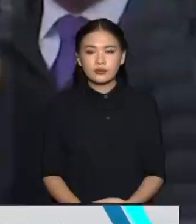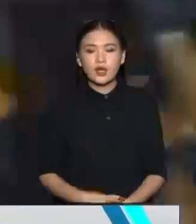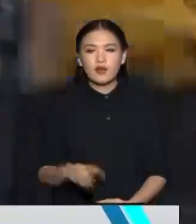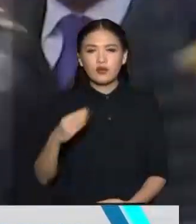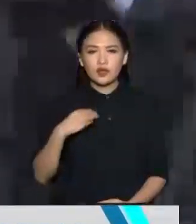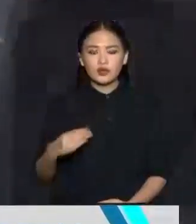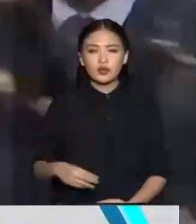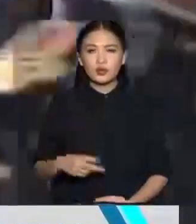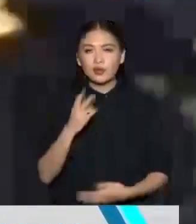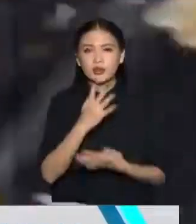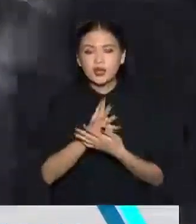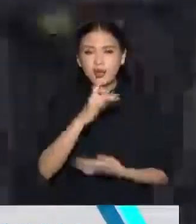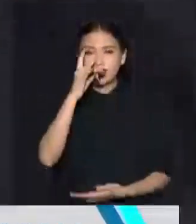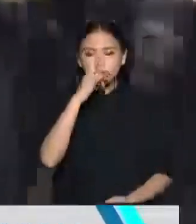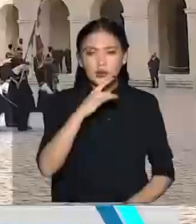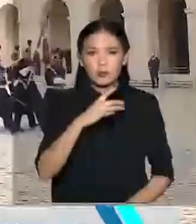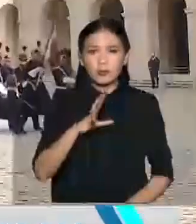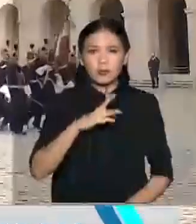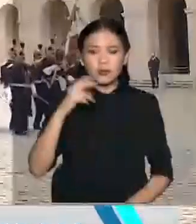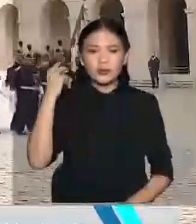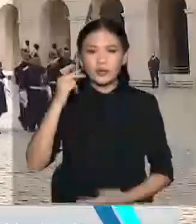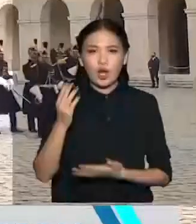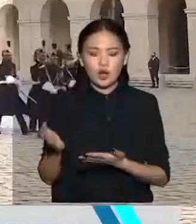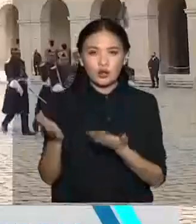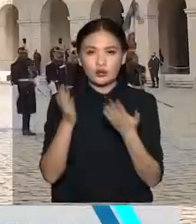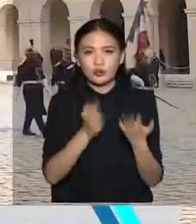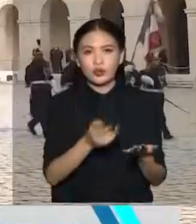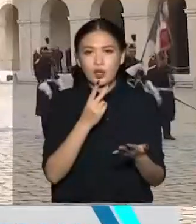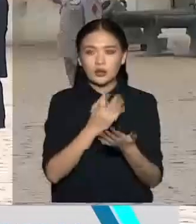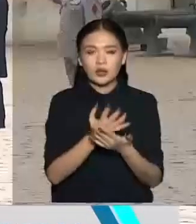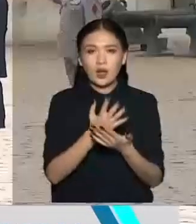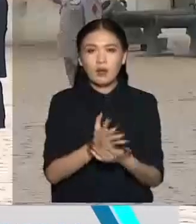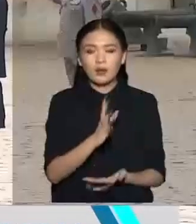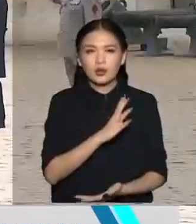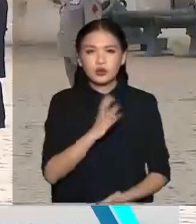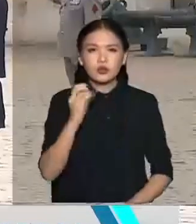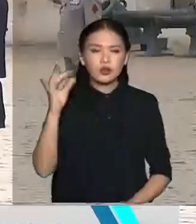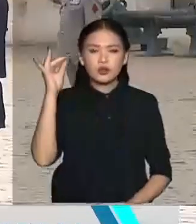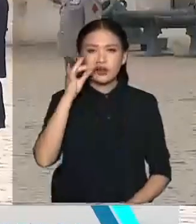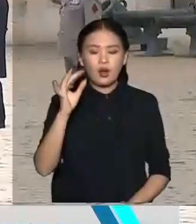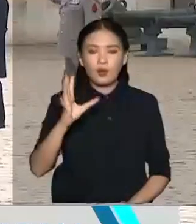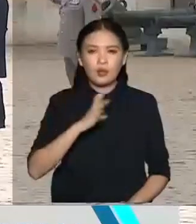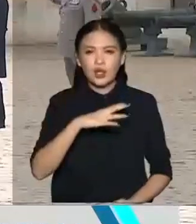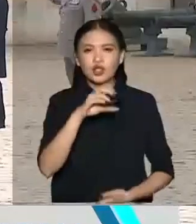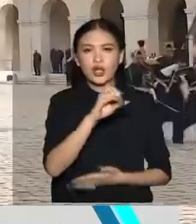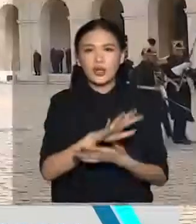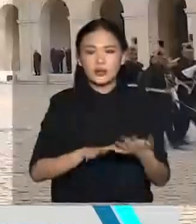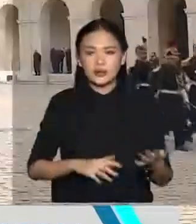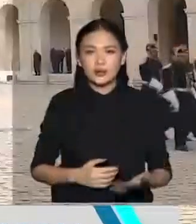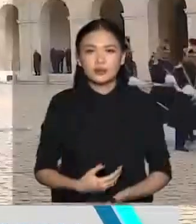Француз тарапы Қазақстан президентіне деген құрмет көрсету шарасын көне шаһардың тағы бір тарихи нысанында жалғастырды.